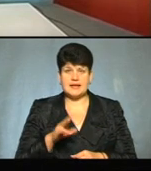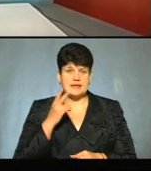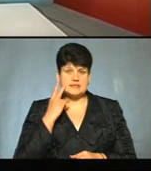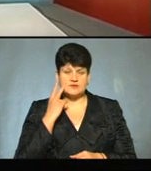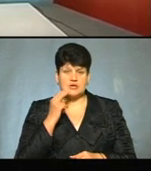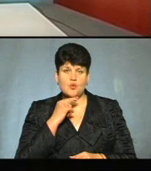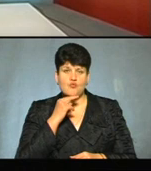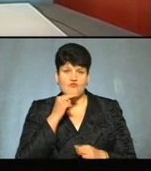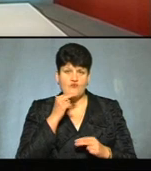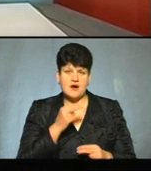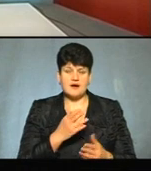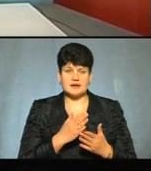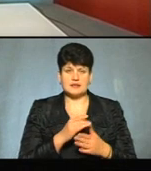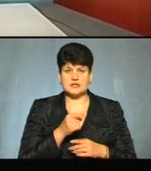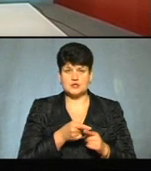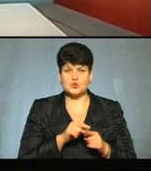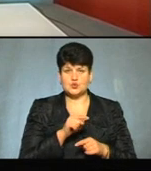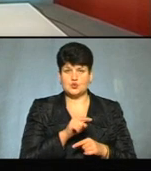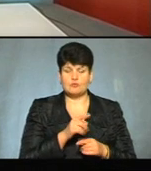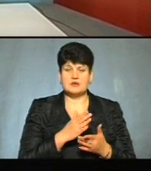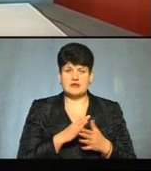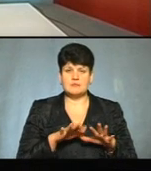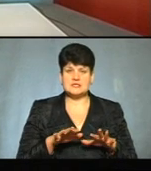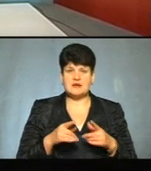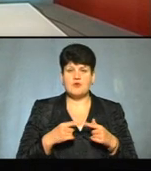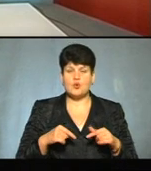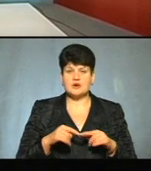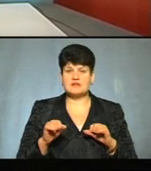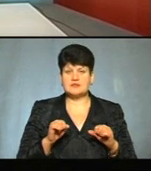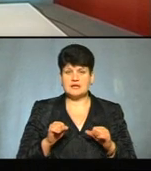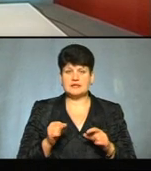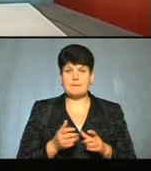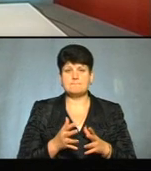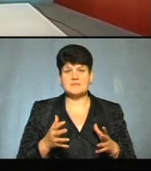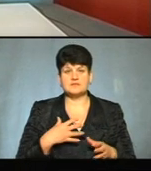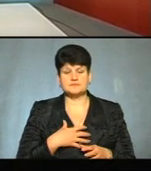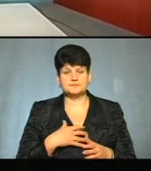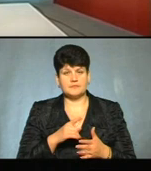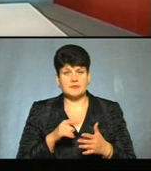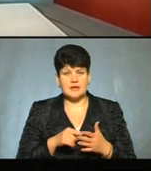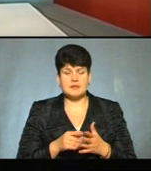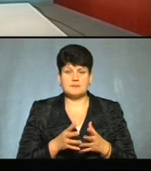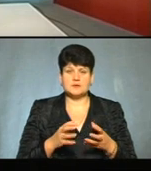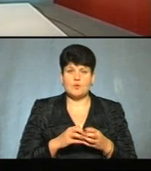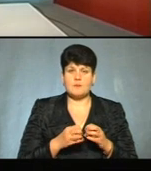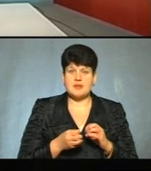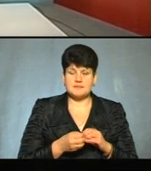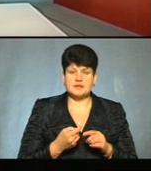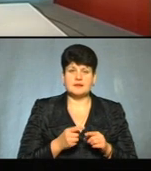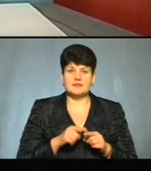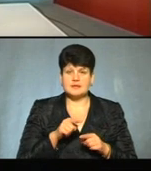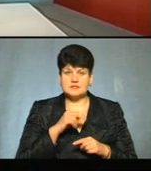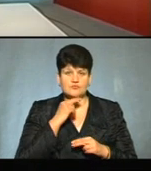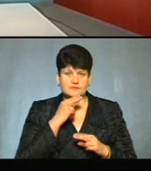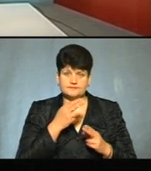завжди увага приділяється цьому, є в місцевих органів влади більш актуальніші питання, більш проблемніші, і на